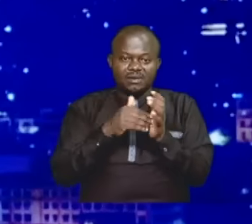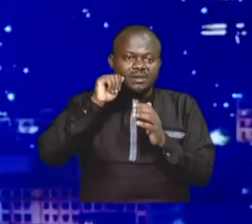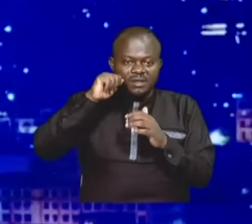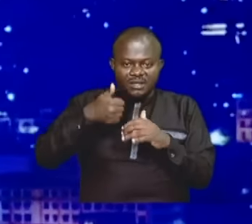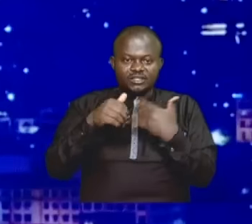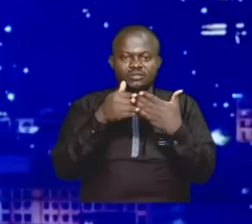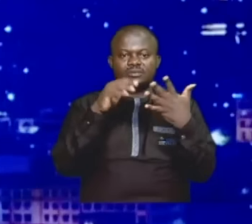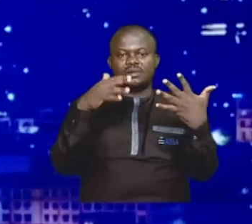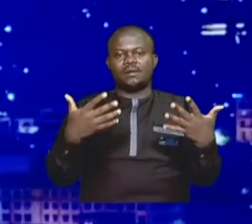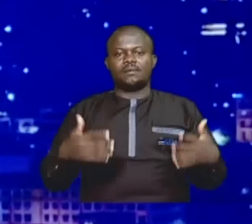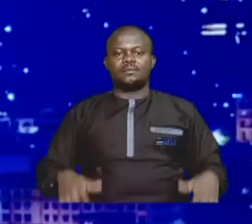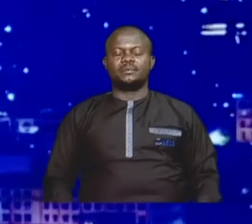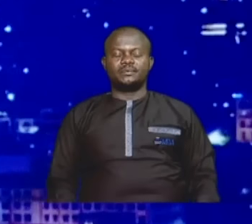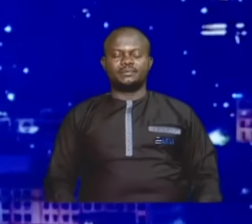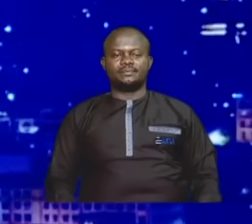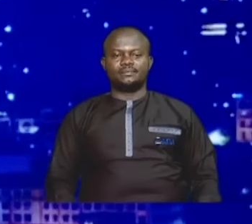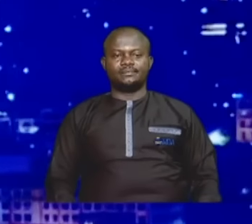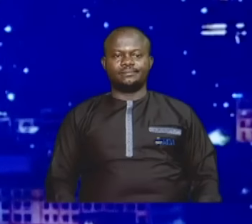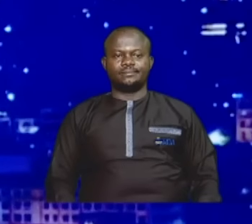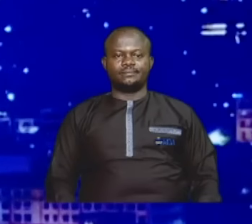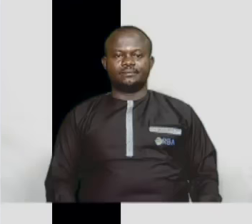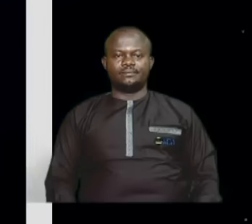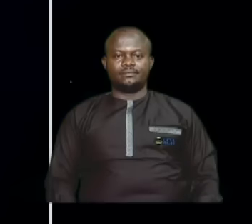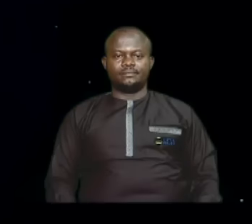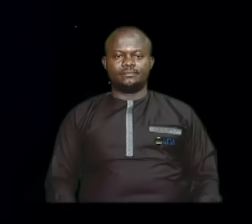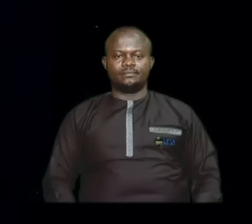kizirirwa ku munsi w'ejo.